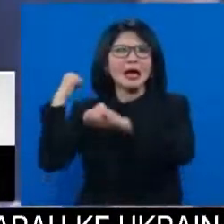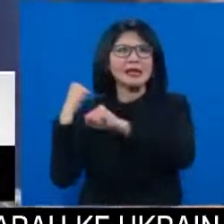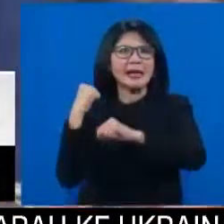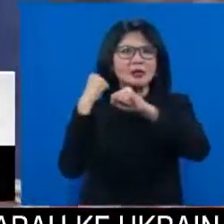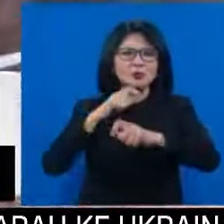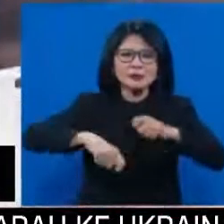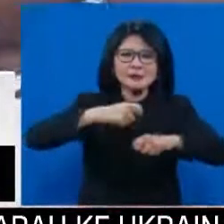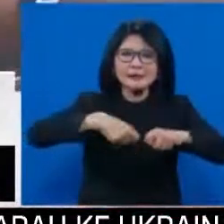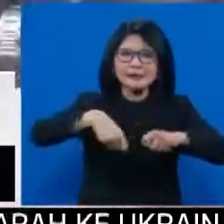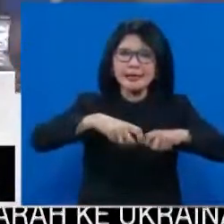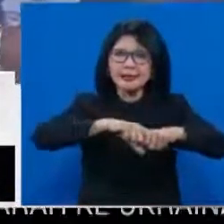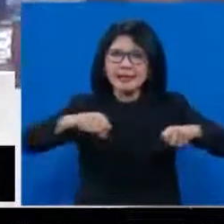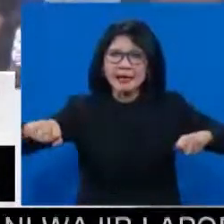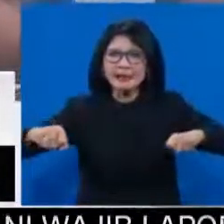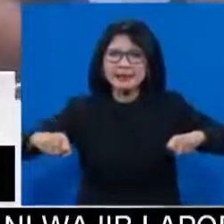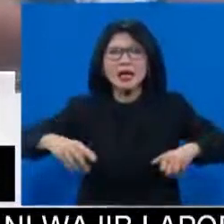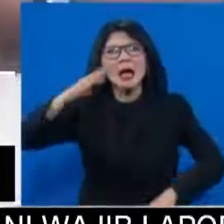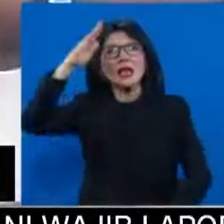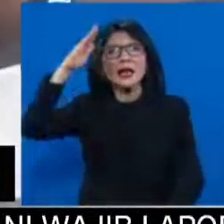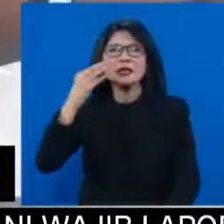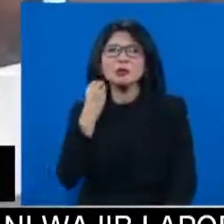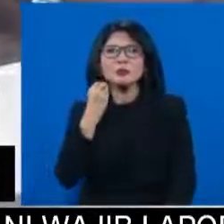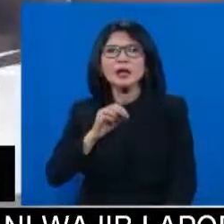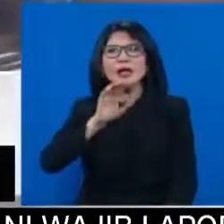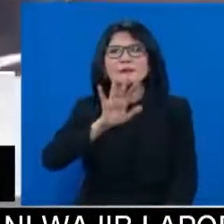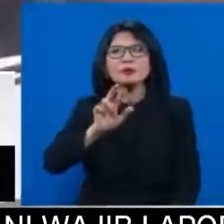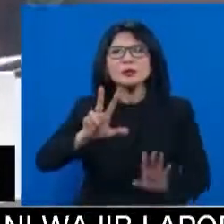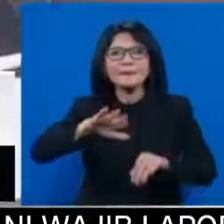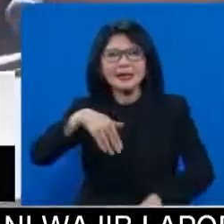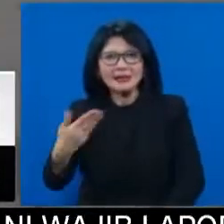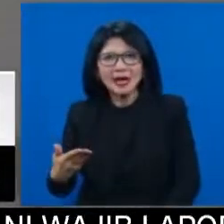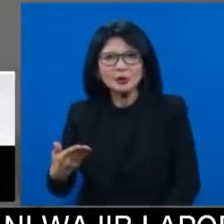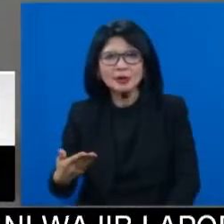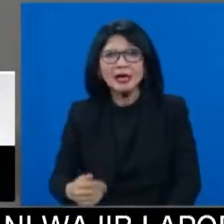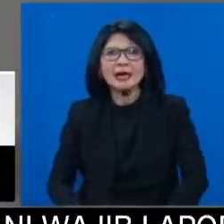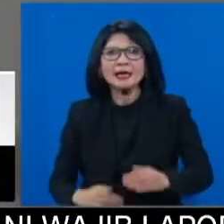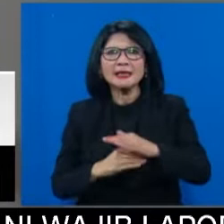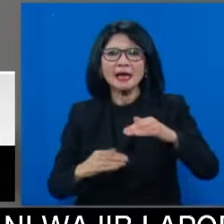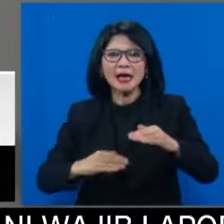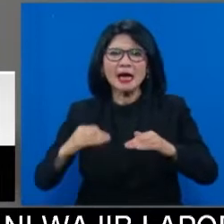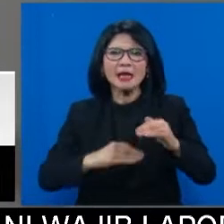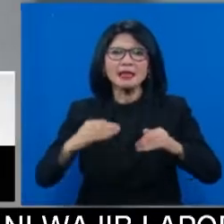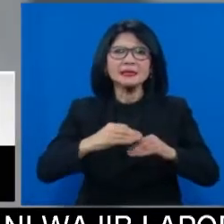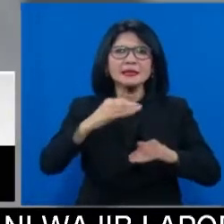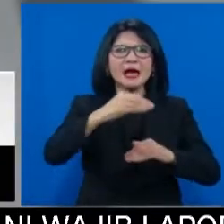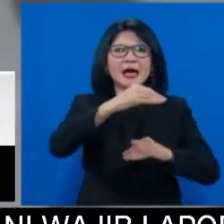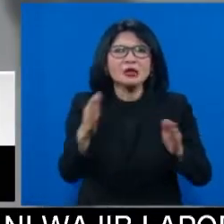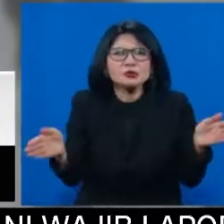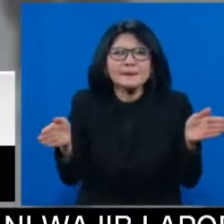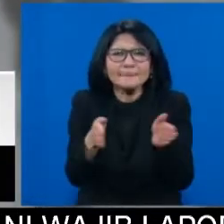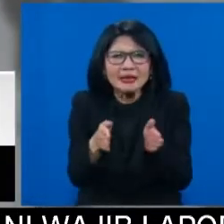tali untuk menurunkan pria berusia 58 tahun tersebut lantaran akses tangga menuju ke lantai 2 sempit dan